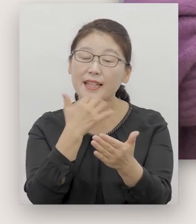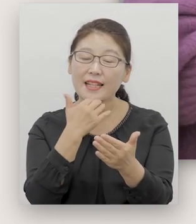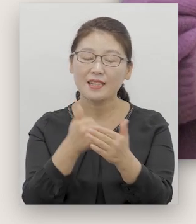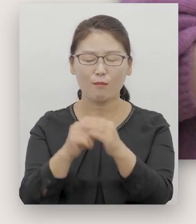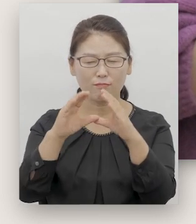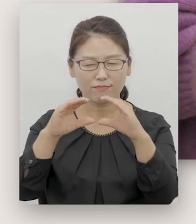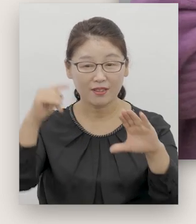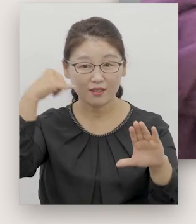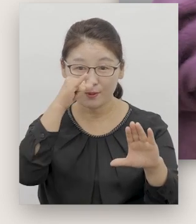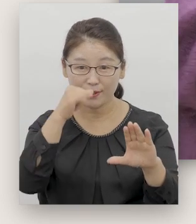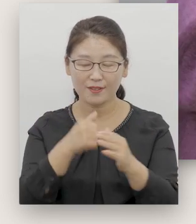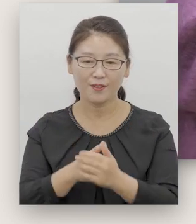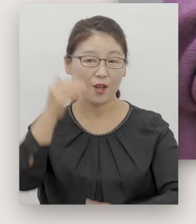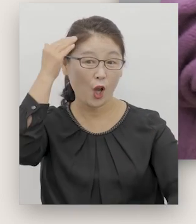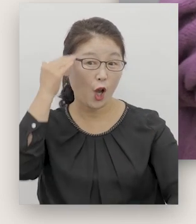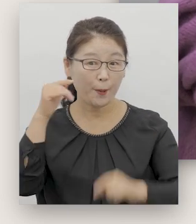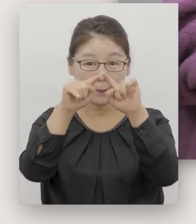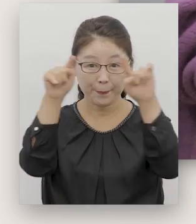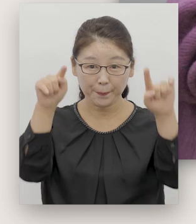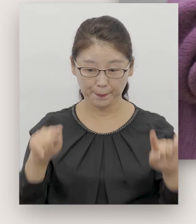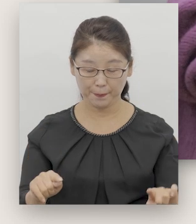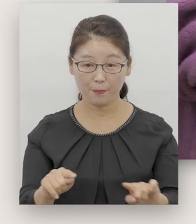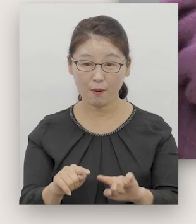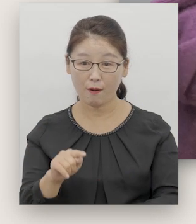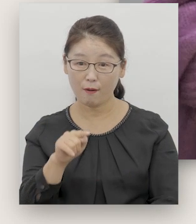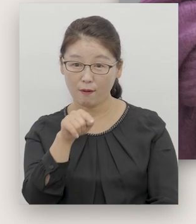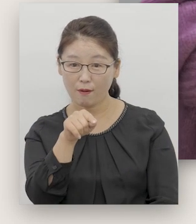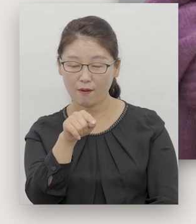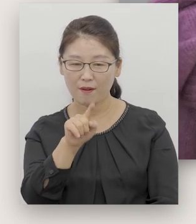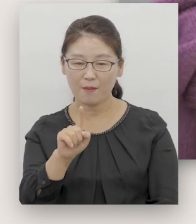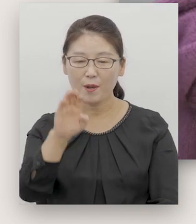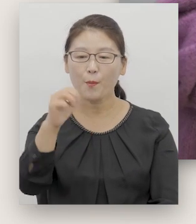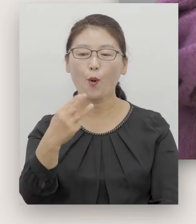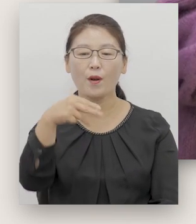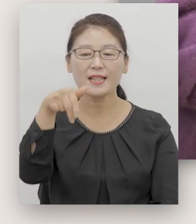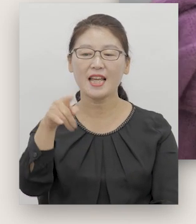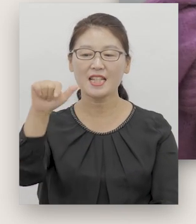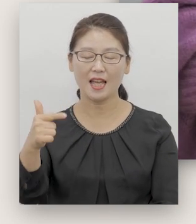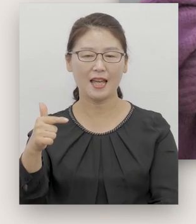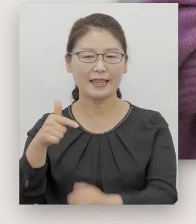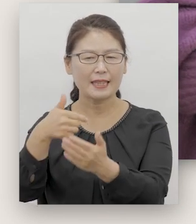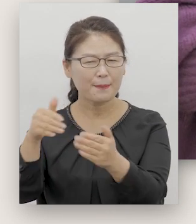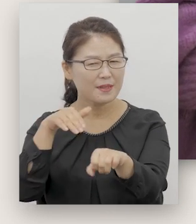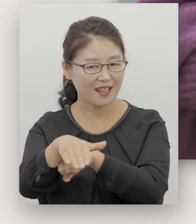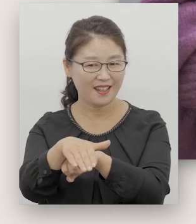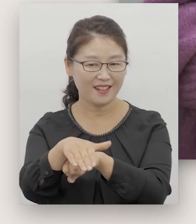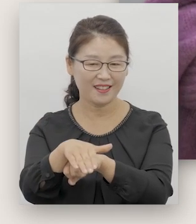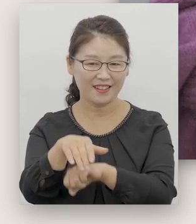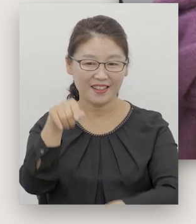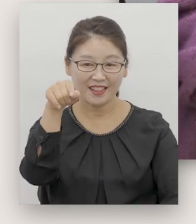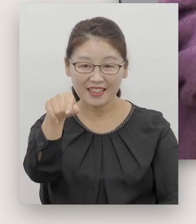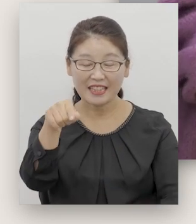폴 세잔을 연상시키는데요. 이 그림의 대상이 되는 사람은 마르셀 듀샹의